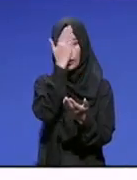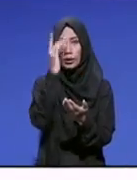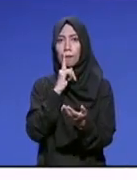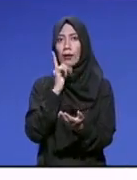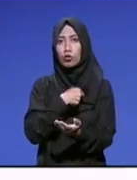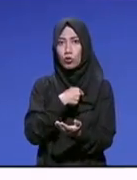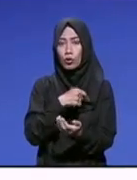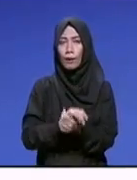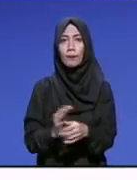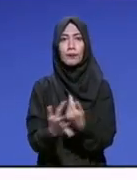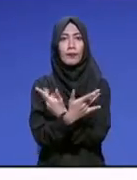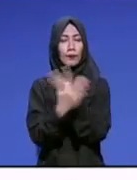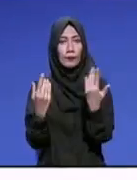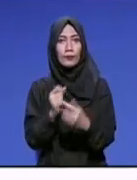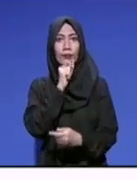dari masyarakat